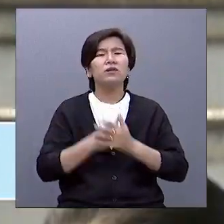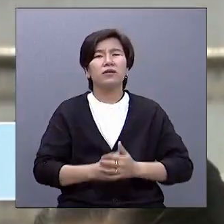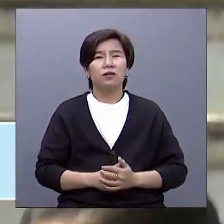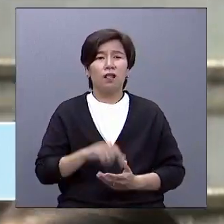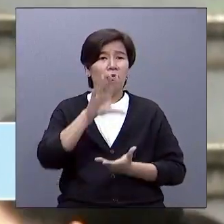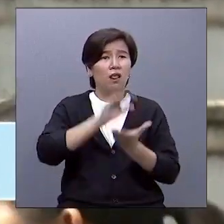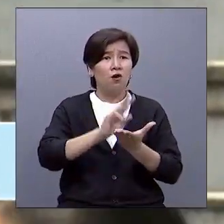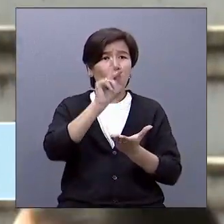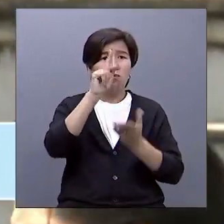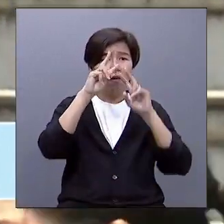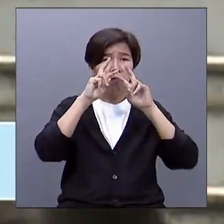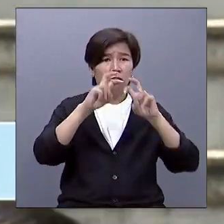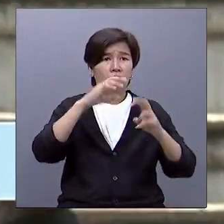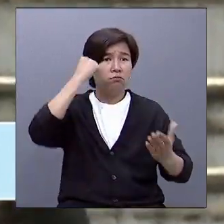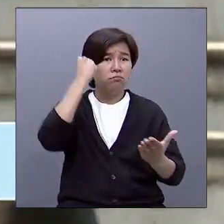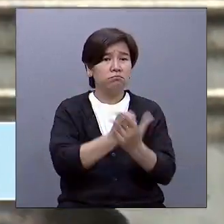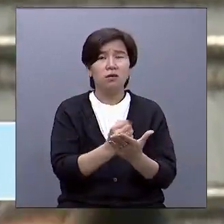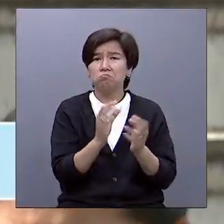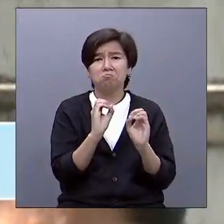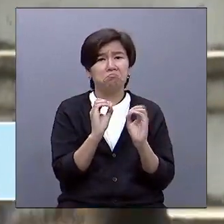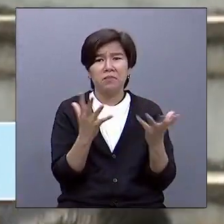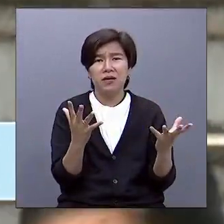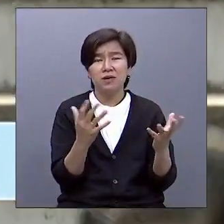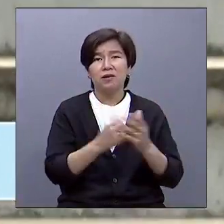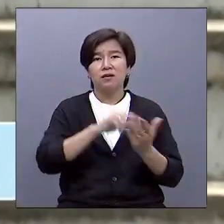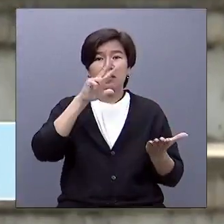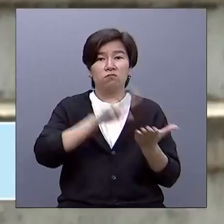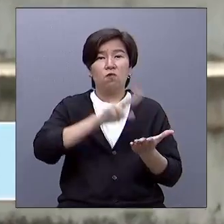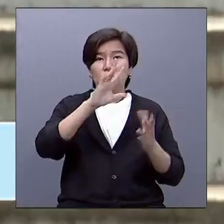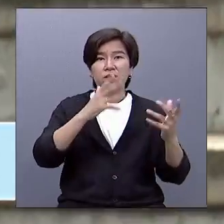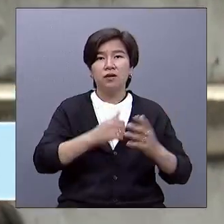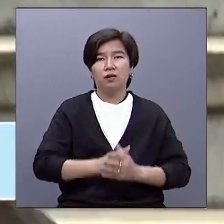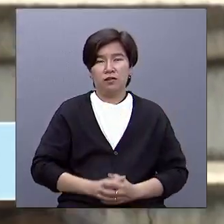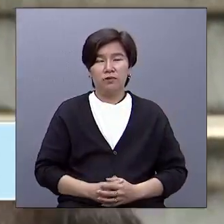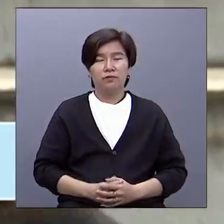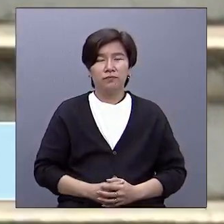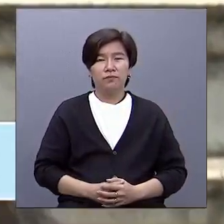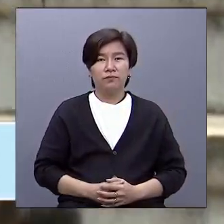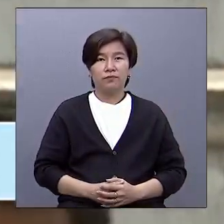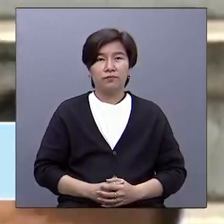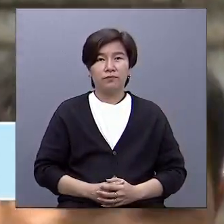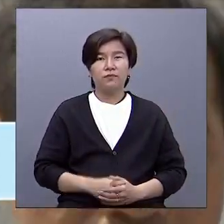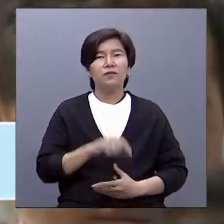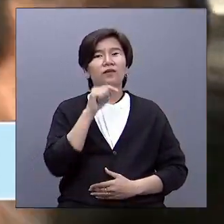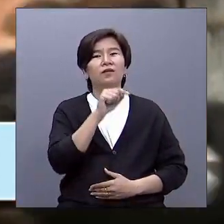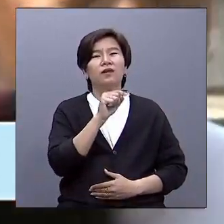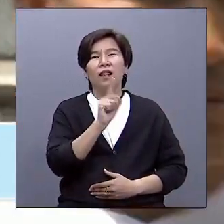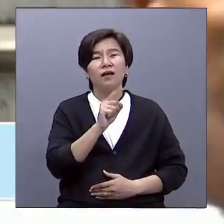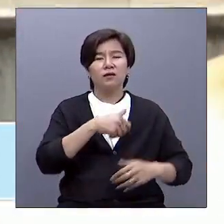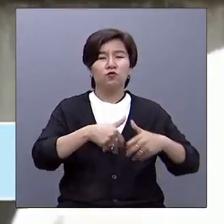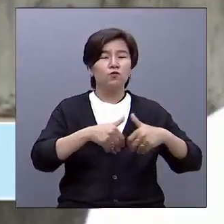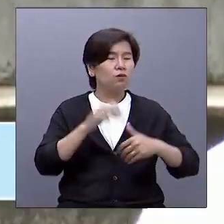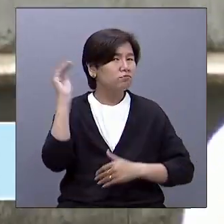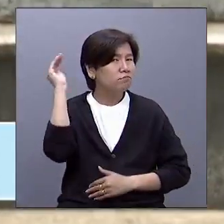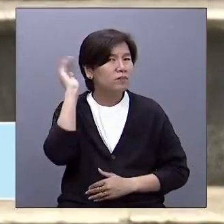กล่าวจึงไม่มีการศึกษายืนยันถึงผลของสัญญาณดังกล่าวว่านั่นทำให้เกิดโรคเนื้องอกในสมองได้ค่ะดังนั้นครับขอให้ประชาชนอย่าหลงเชื่อ